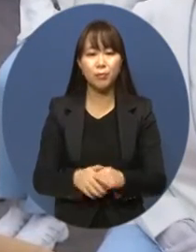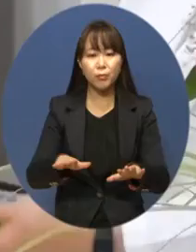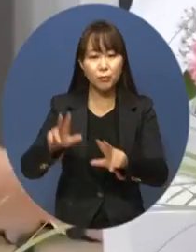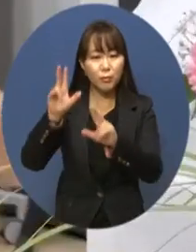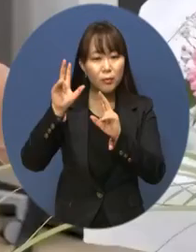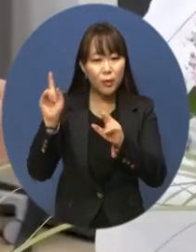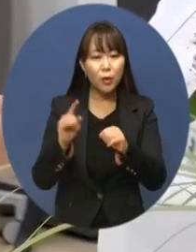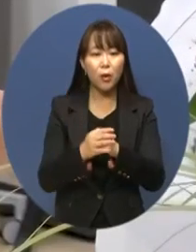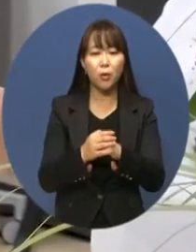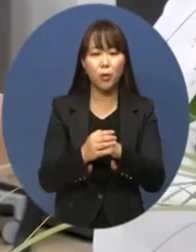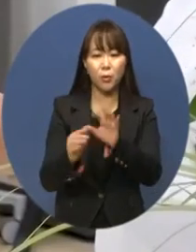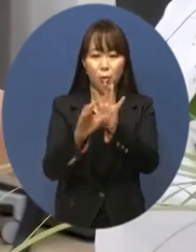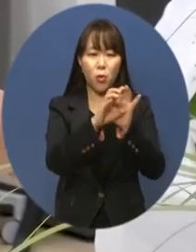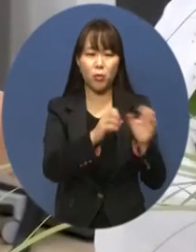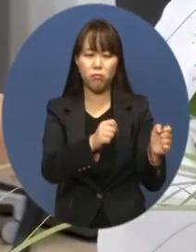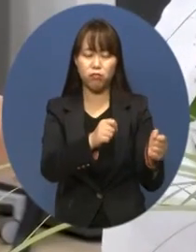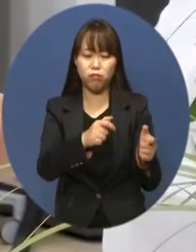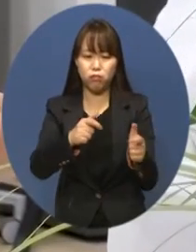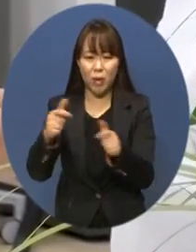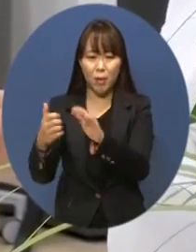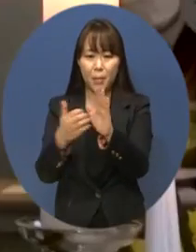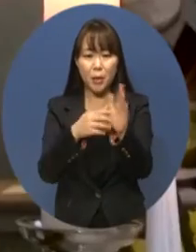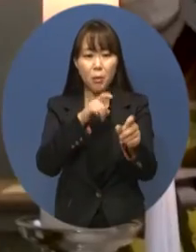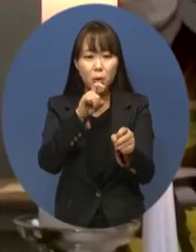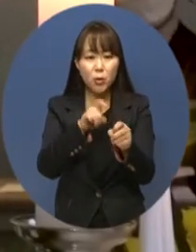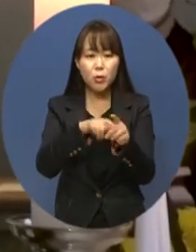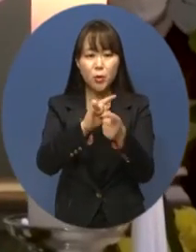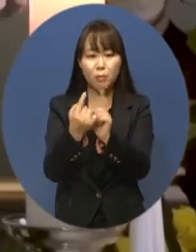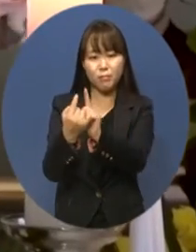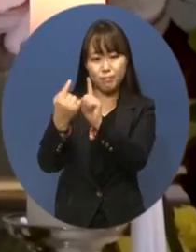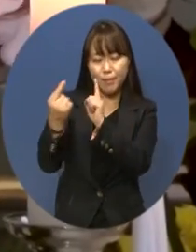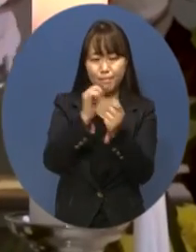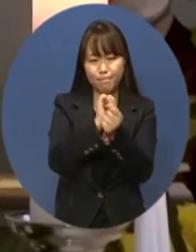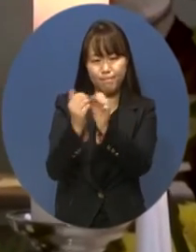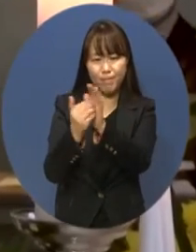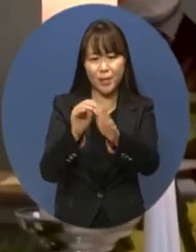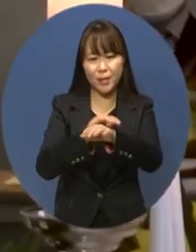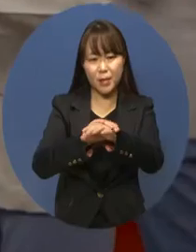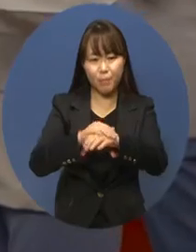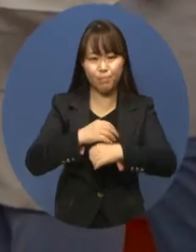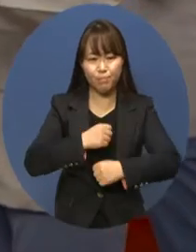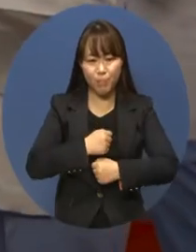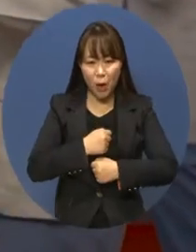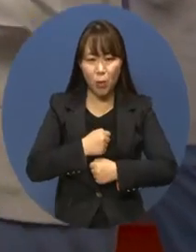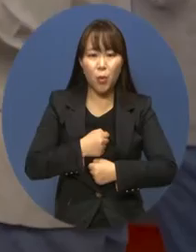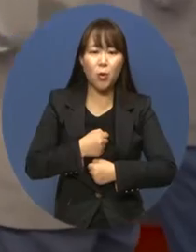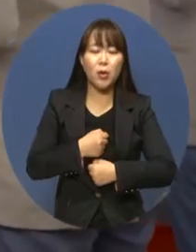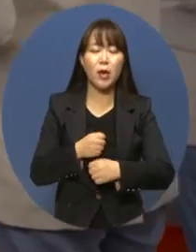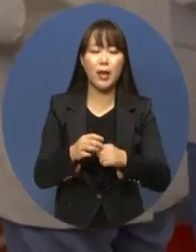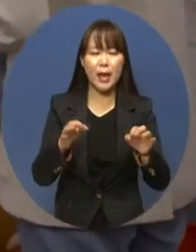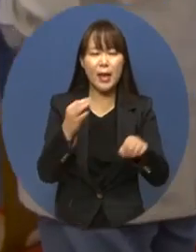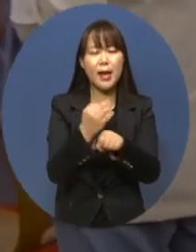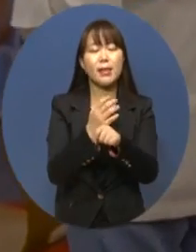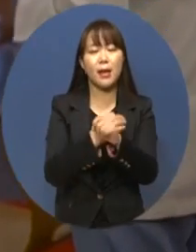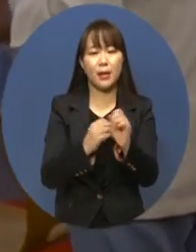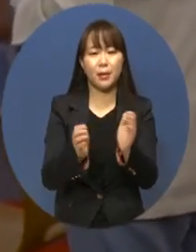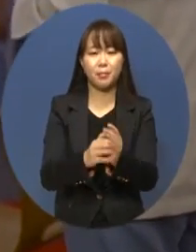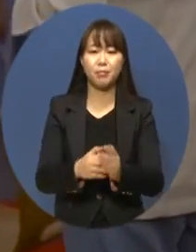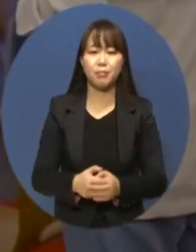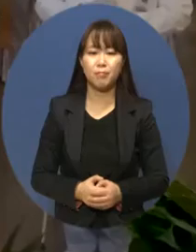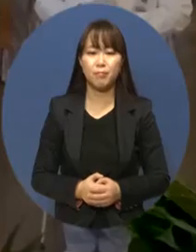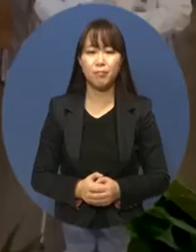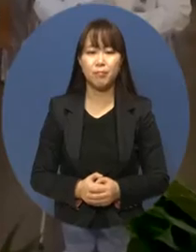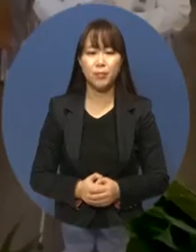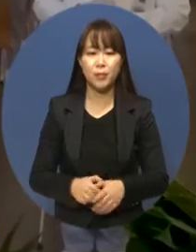소식은 포로 날고 확산 방지를 위해 거리두기 및 방역 지친 을 철저히 준수하며 간소하게 진행됐습니다